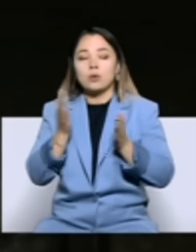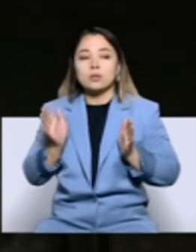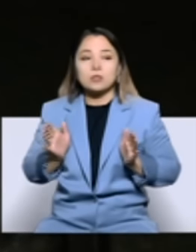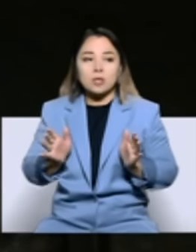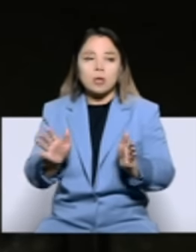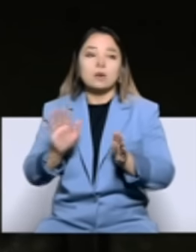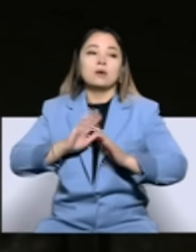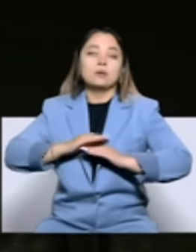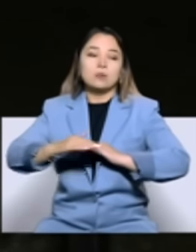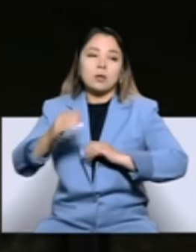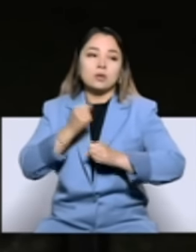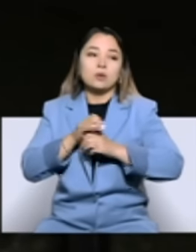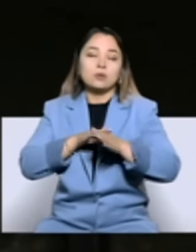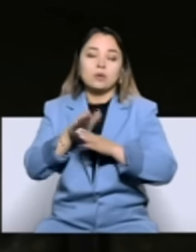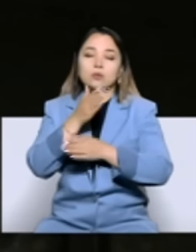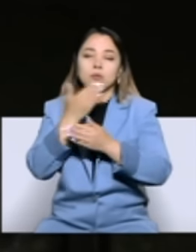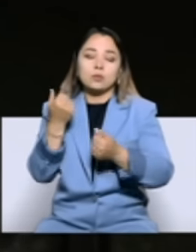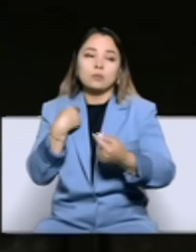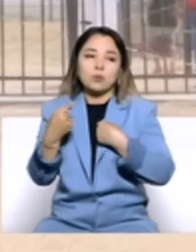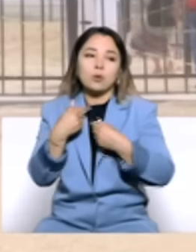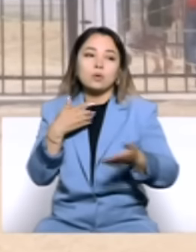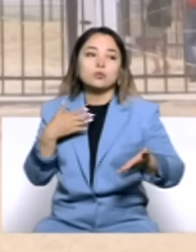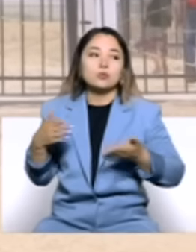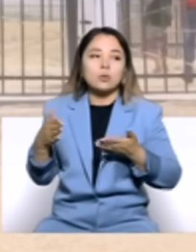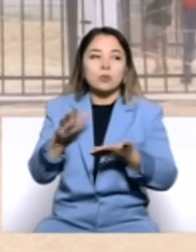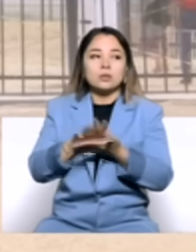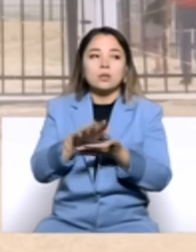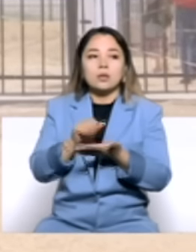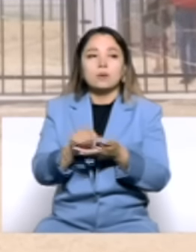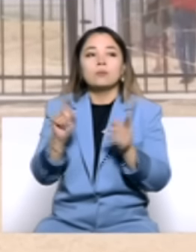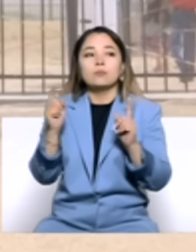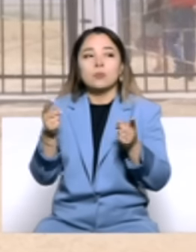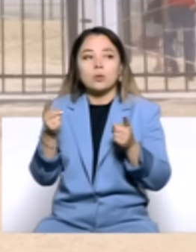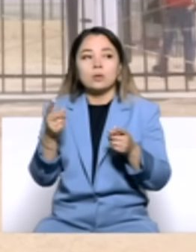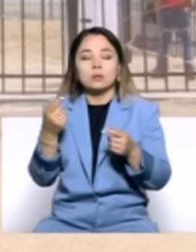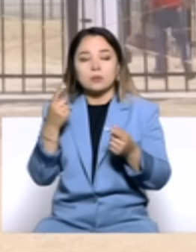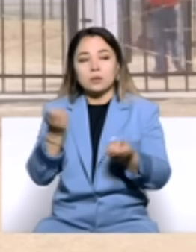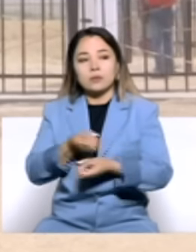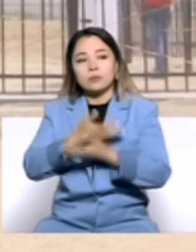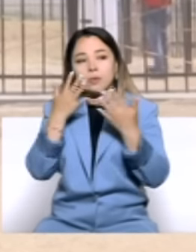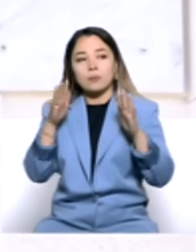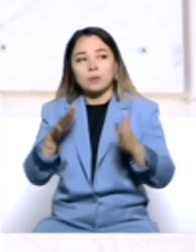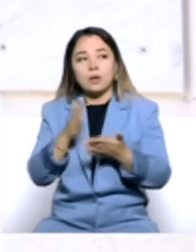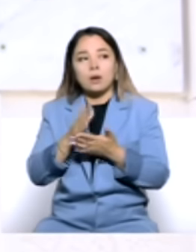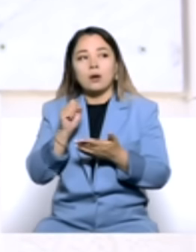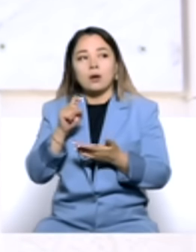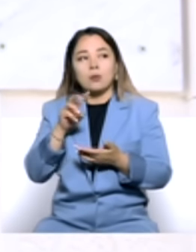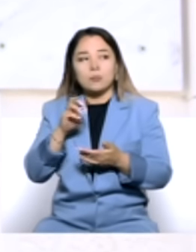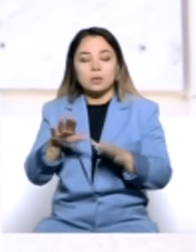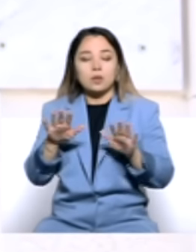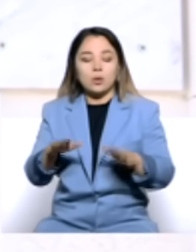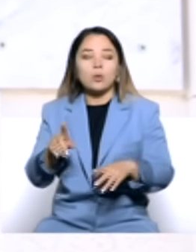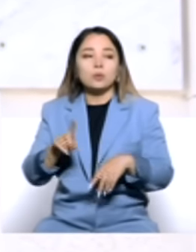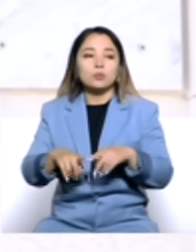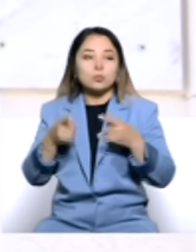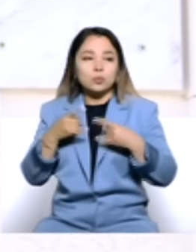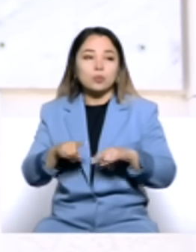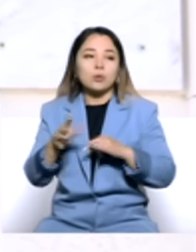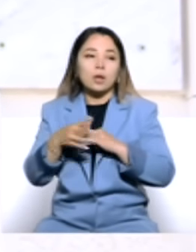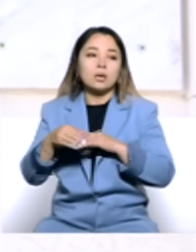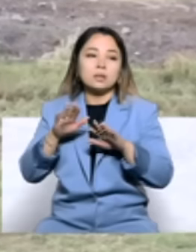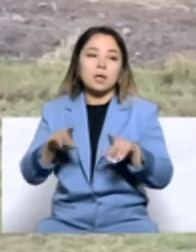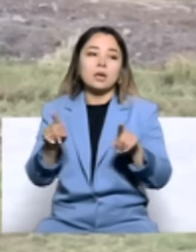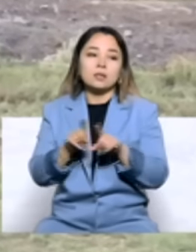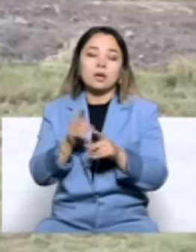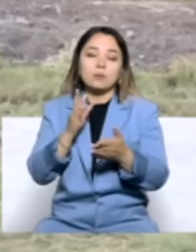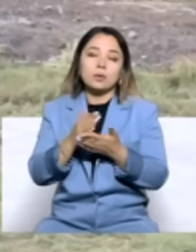Жол, қара жолға зар болып қалатырмыз. Бұл жер қасиетті жер. Бұл Ахметтің туған жері. Ахметтің туған